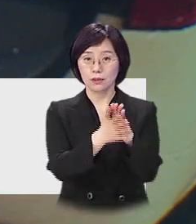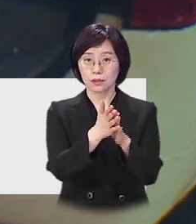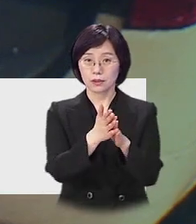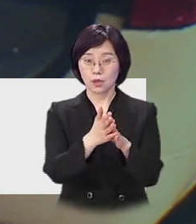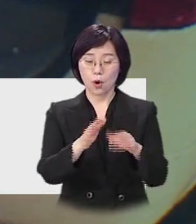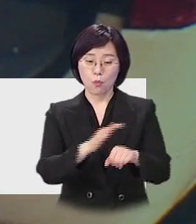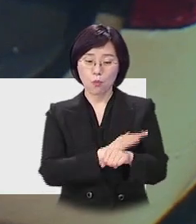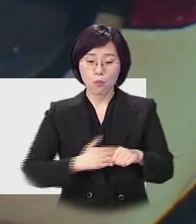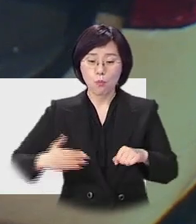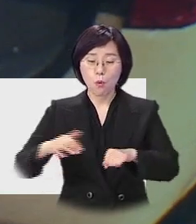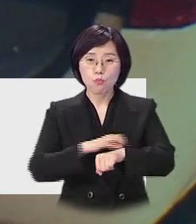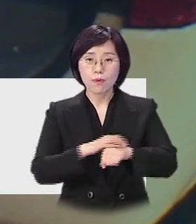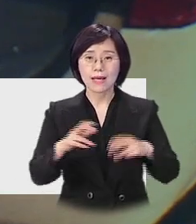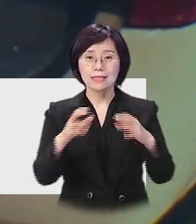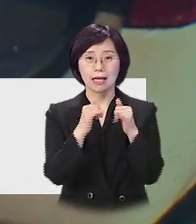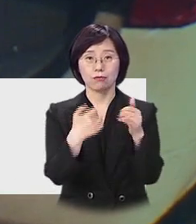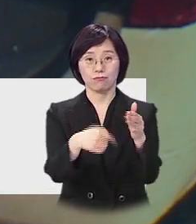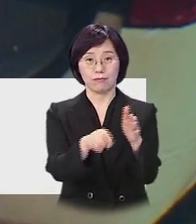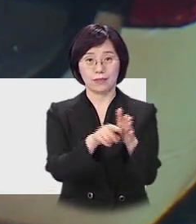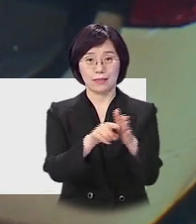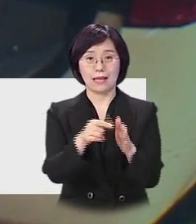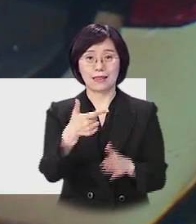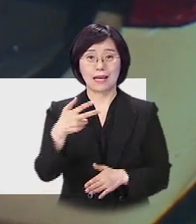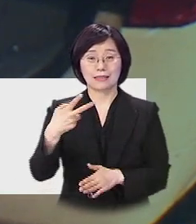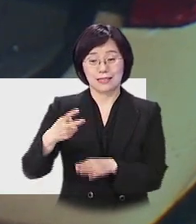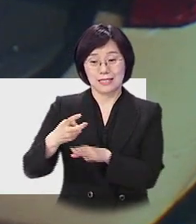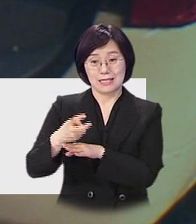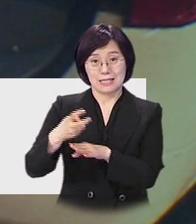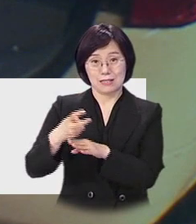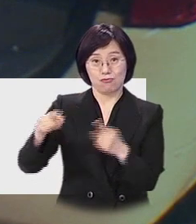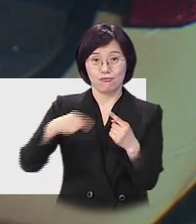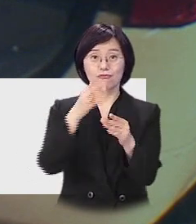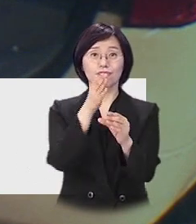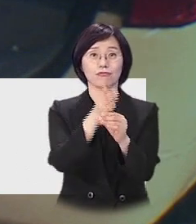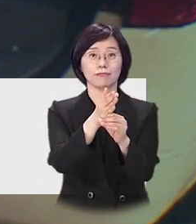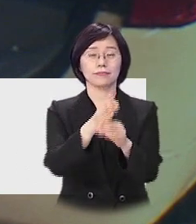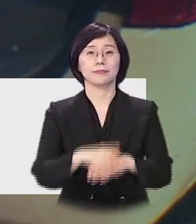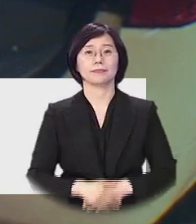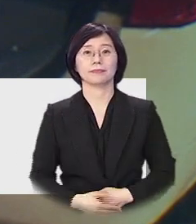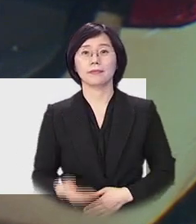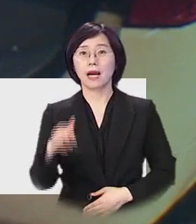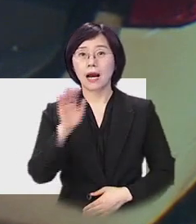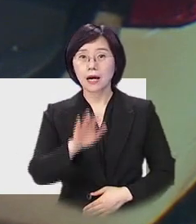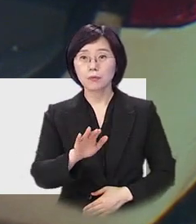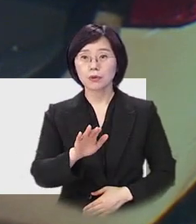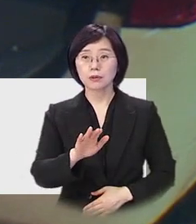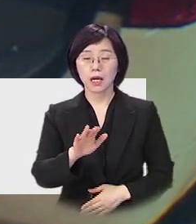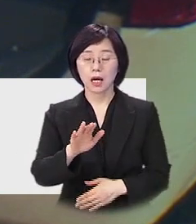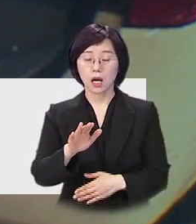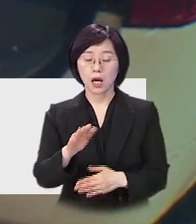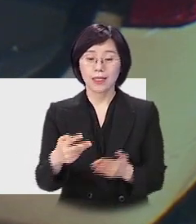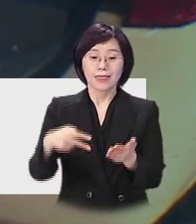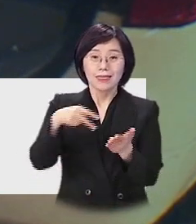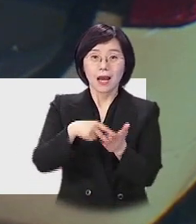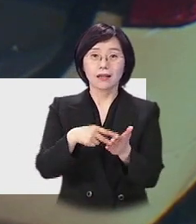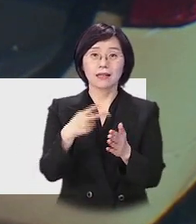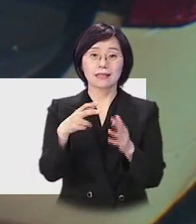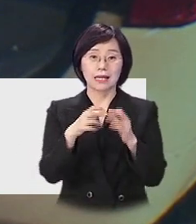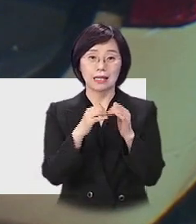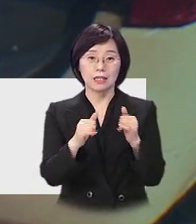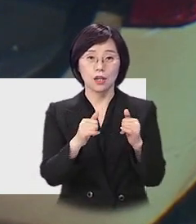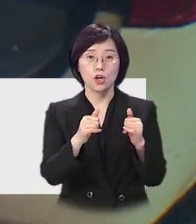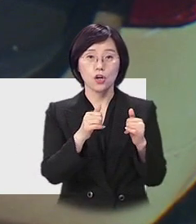대구시는 거동이 불편한 장애인들을 위해 나들이콜 승합차를 운영하고 있는데요. 하지만 이걸 이용하는 장애인들은